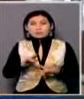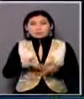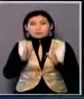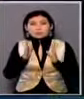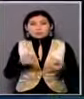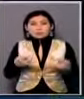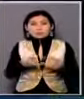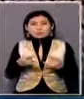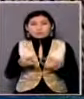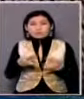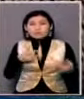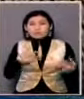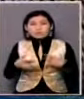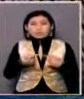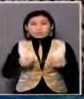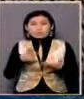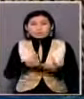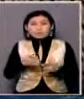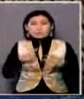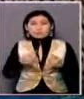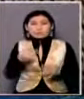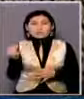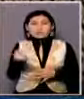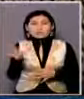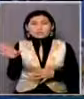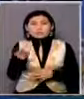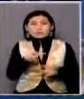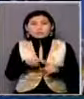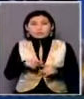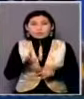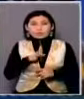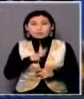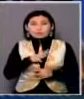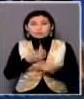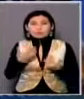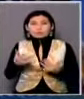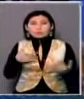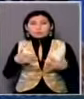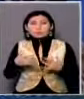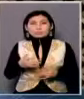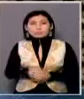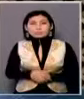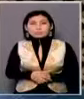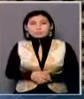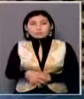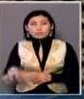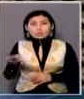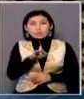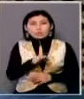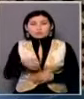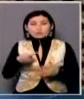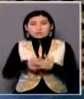тікелей эфирде концерт ұйымдастырылды. Мейрамның тарихы мен тамырына бойлаған қойылым да көпшілікке жол тартты. Ауданымыздағы